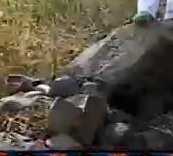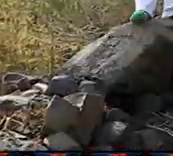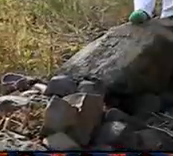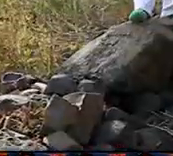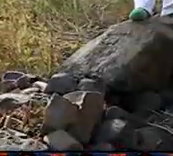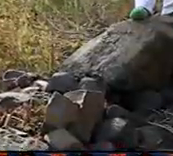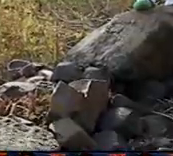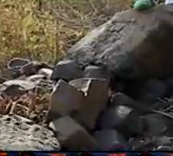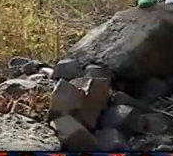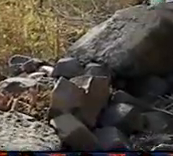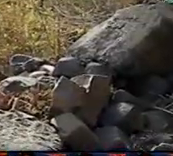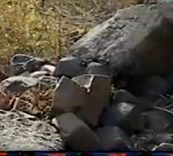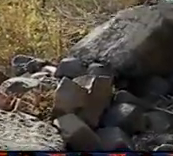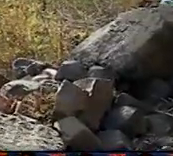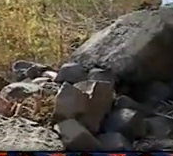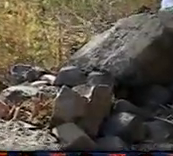ይጠበቅብናል። አብራችሁን ሁኑ።